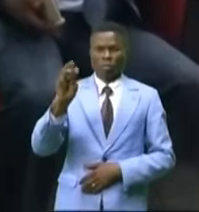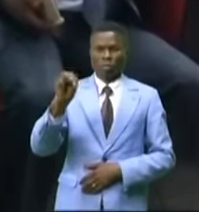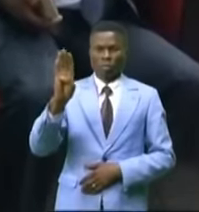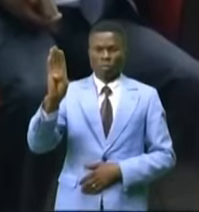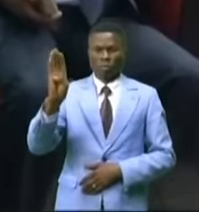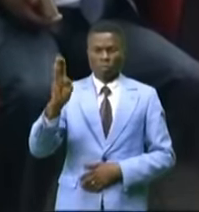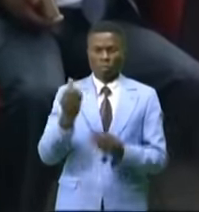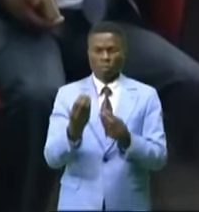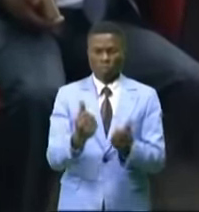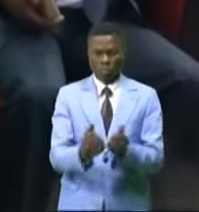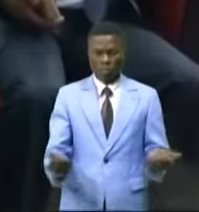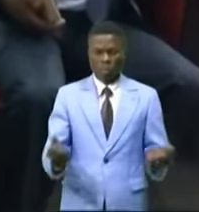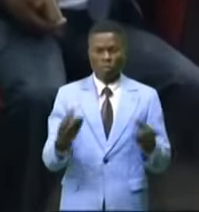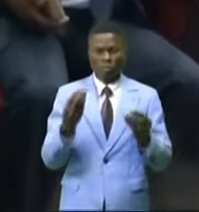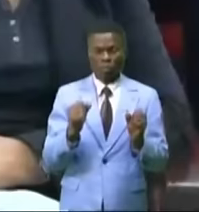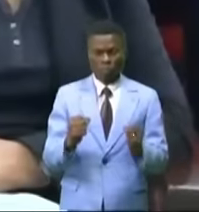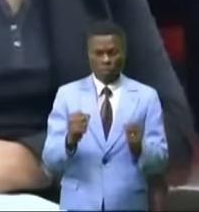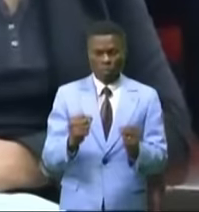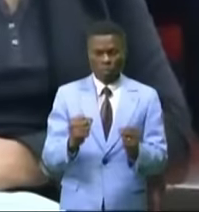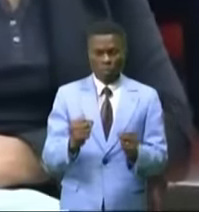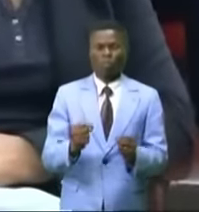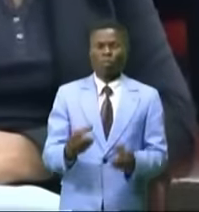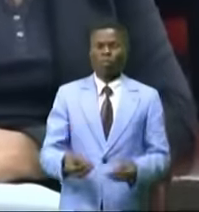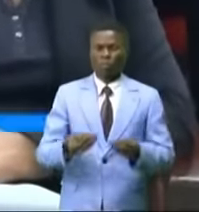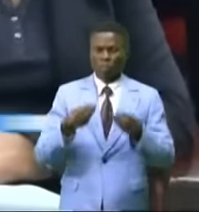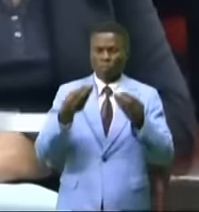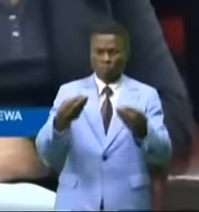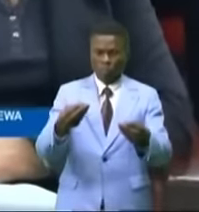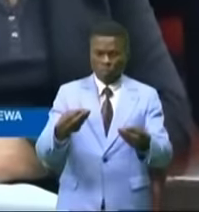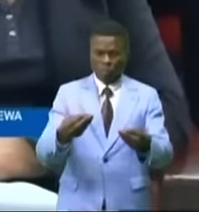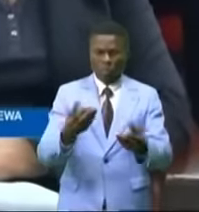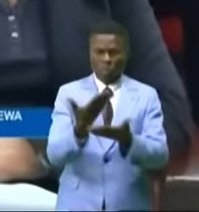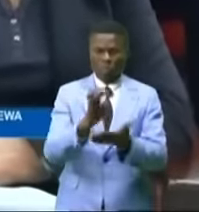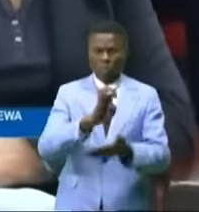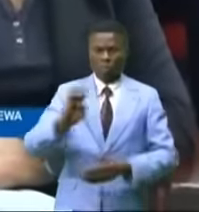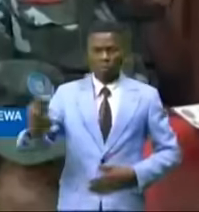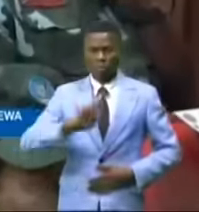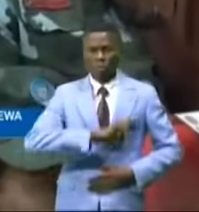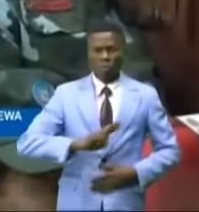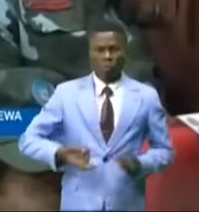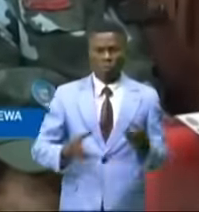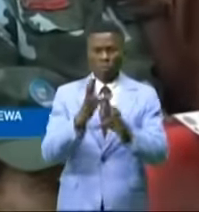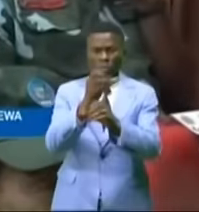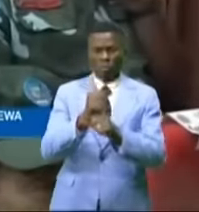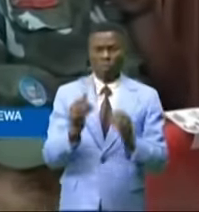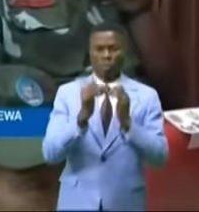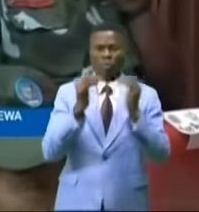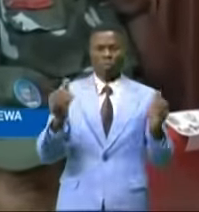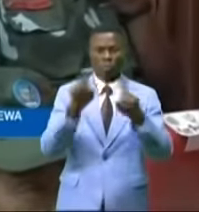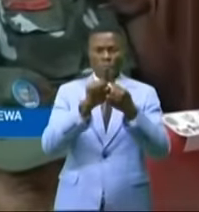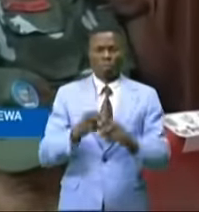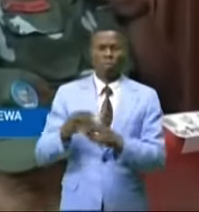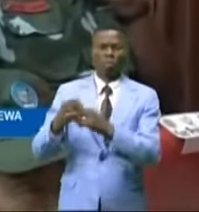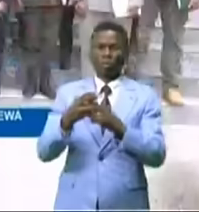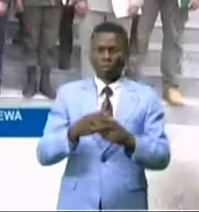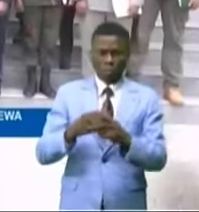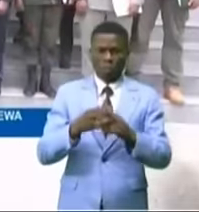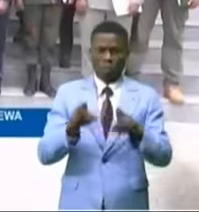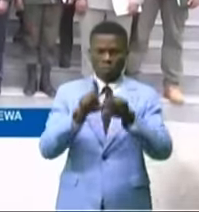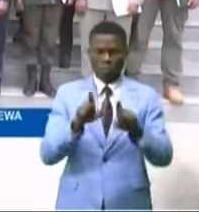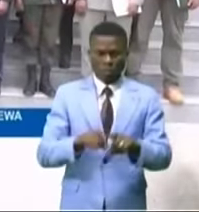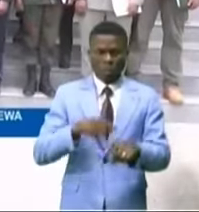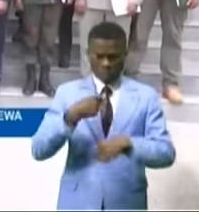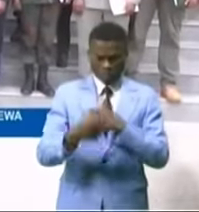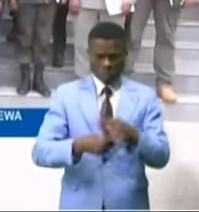pistes de solutions durables seront dégagées pour que l'Est de la RDC retrouve la paix et la sécurité et se mette